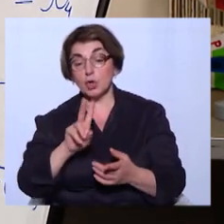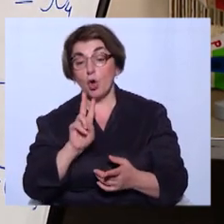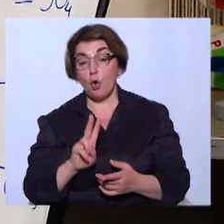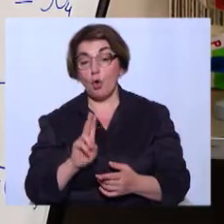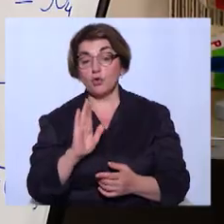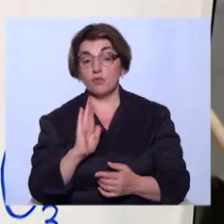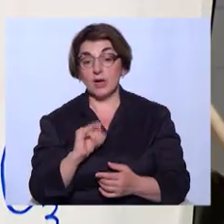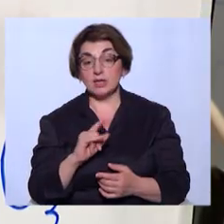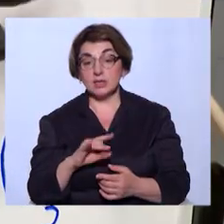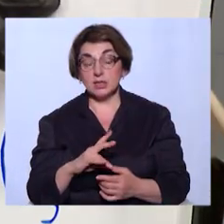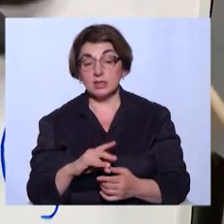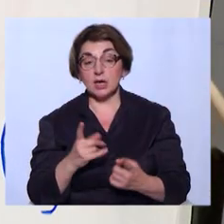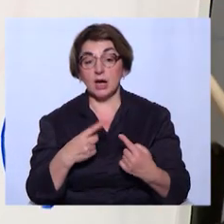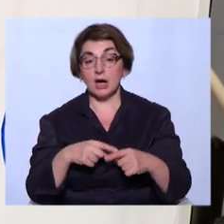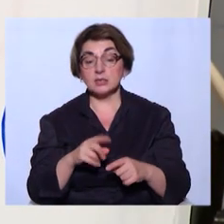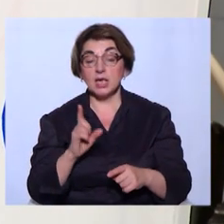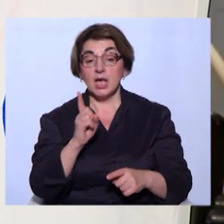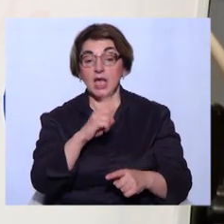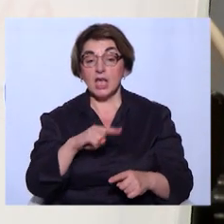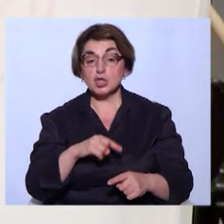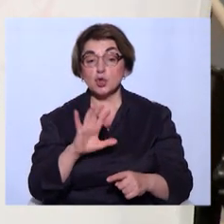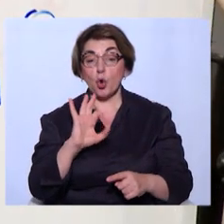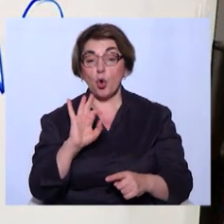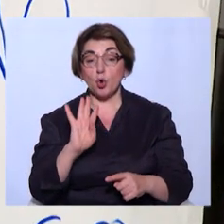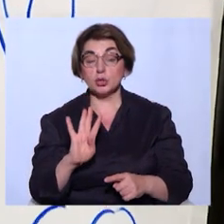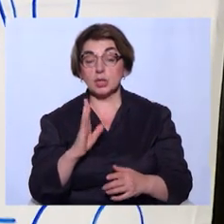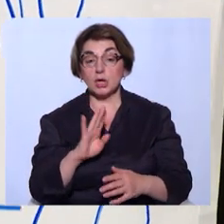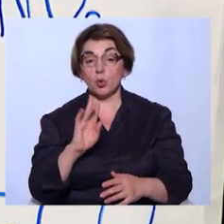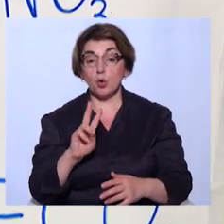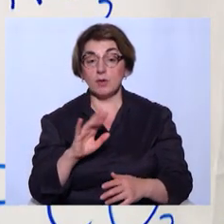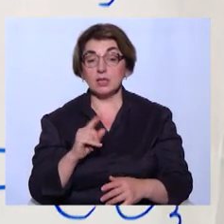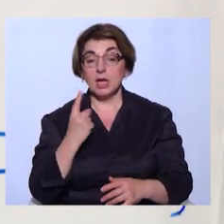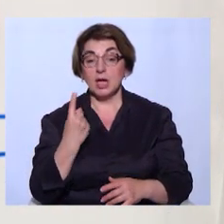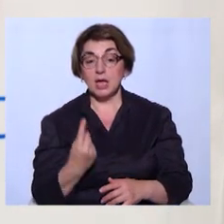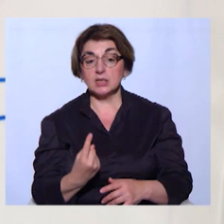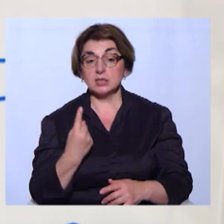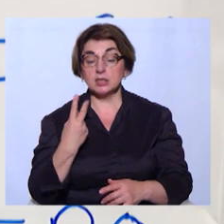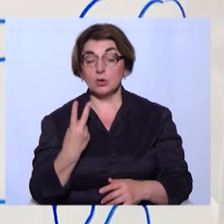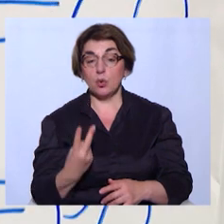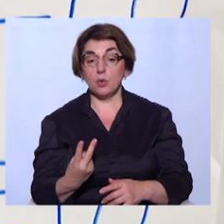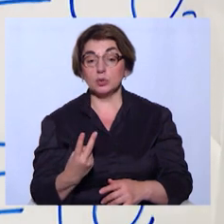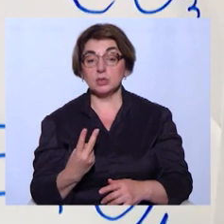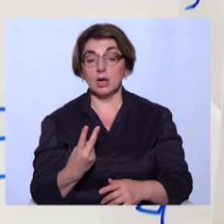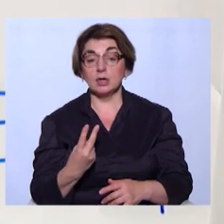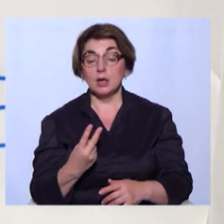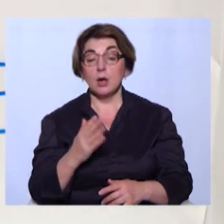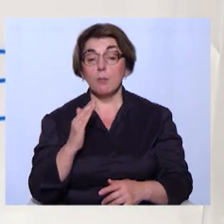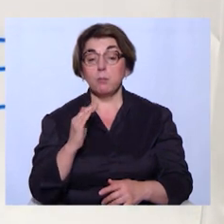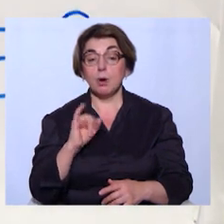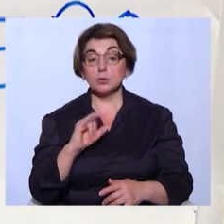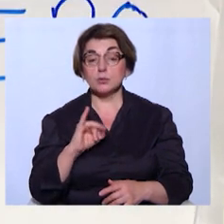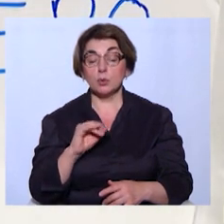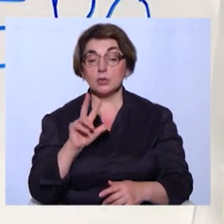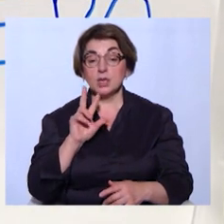ორვალენტიანია, აქაც SO4 ნაშთი ორვალენტიანია, ერთვალენტიანი, ორვალენტიანი და ფოსფორს